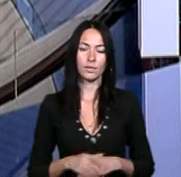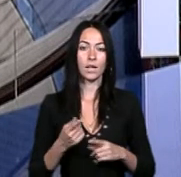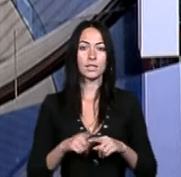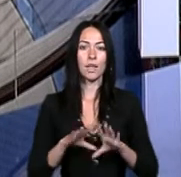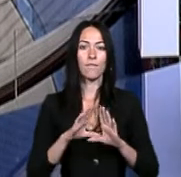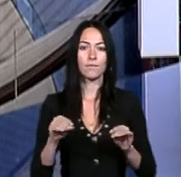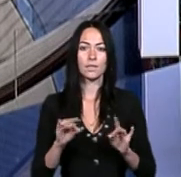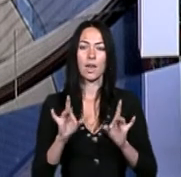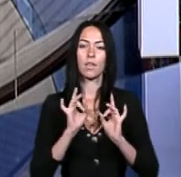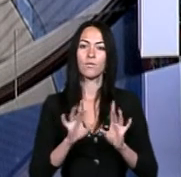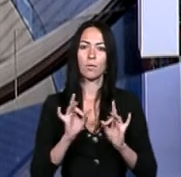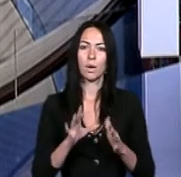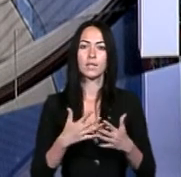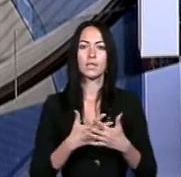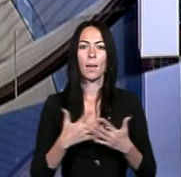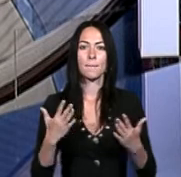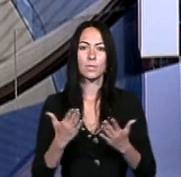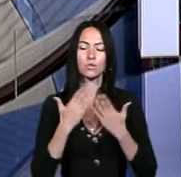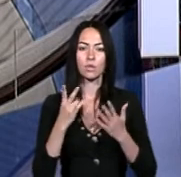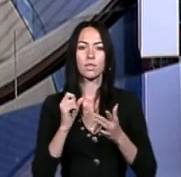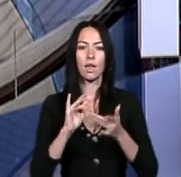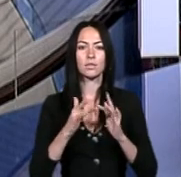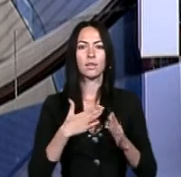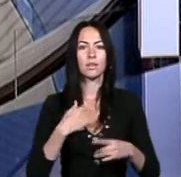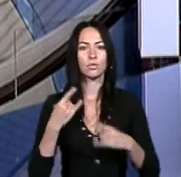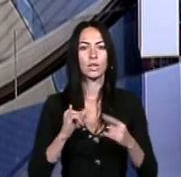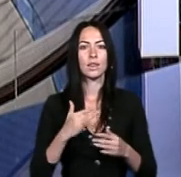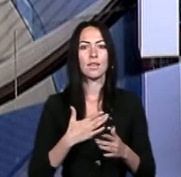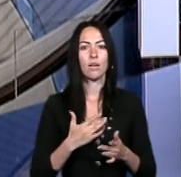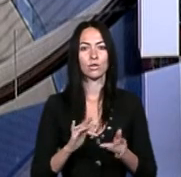Це вся інформація. Більше читайте на сайті Суспільного